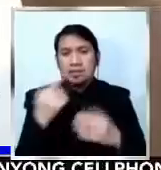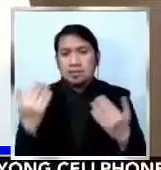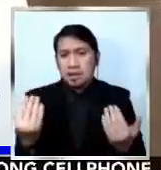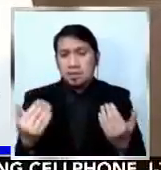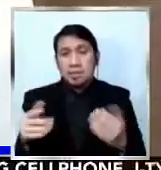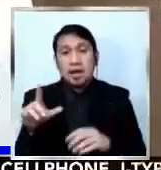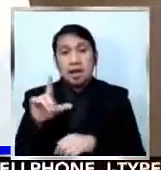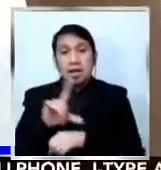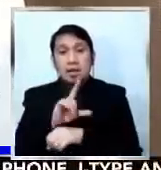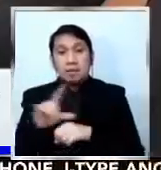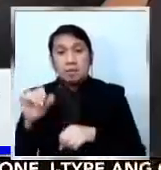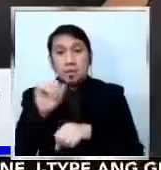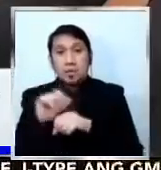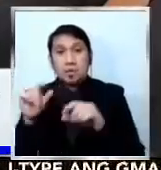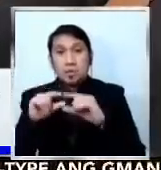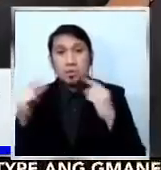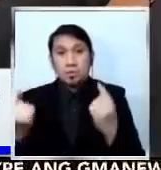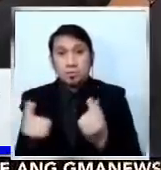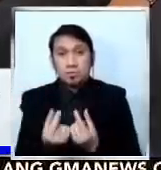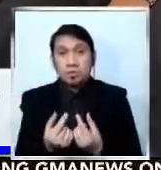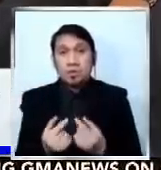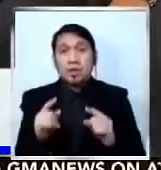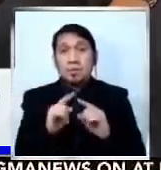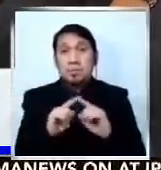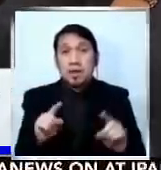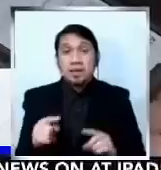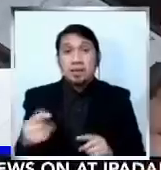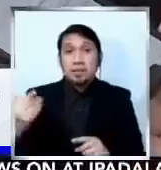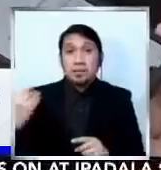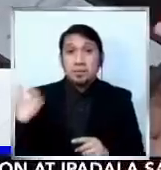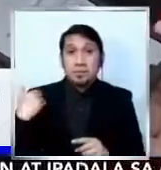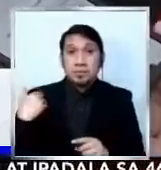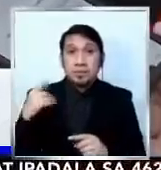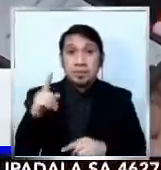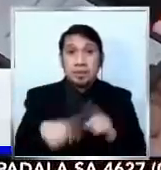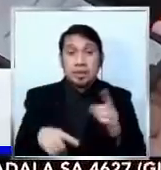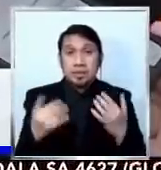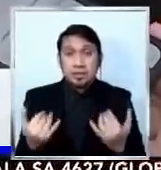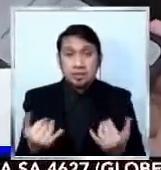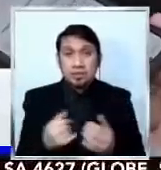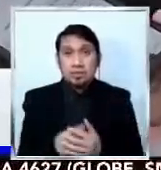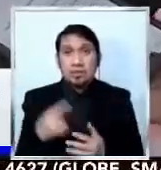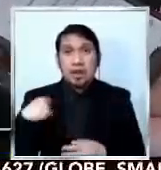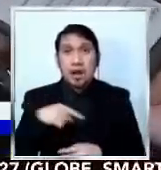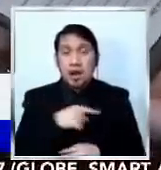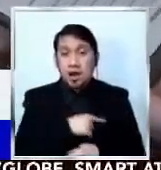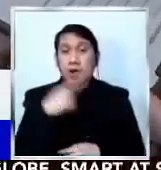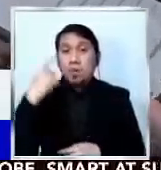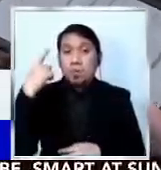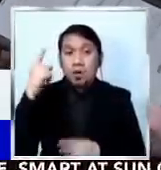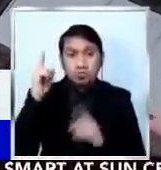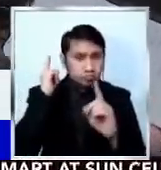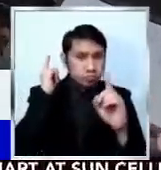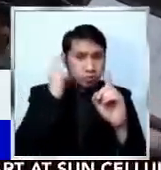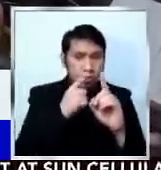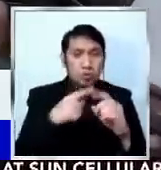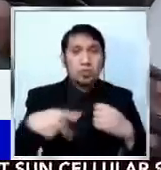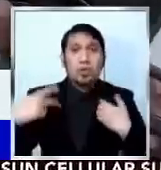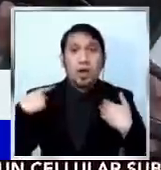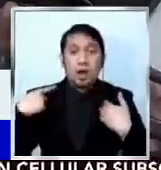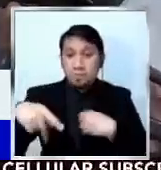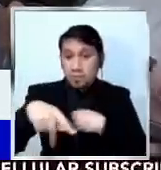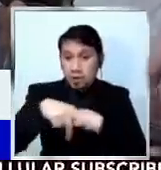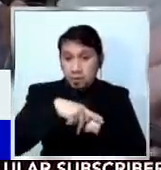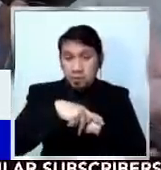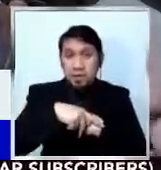at mga manggagawa. Hindi pa raw kasi ito kaya sa ngayon. Ang pangarap natin, siyempre, permanenteng trabaho.